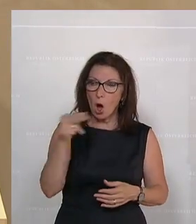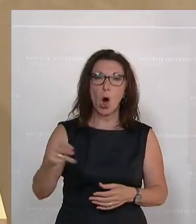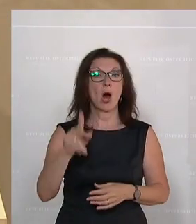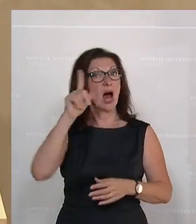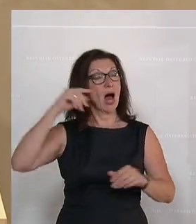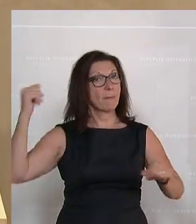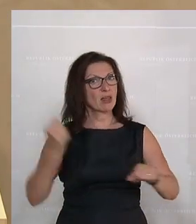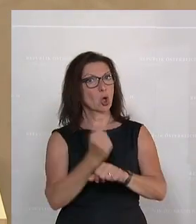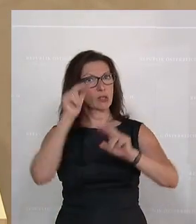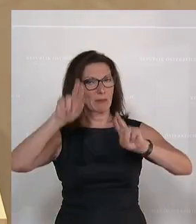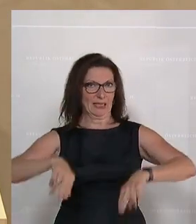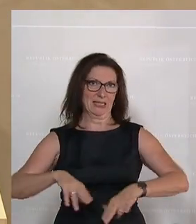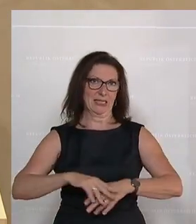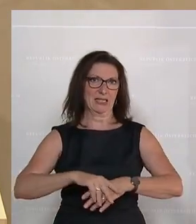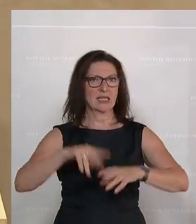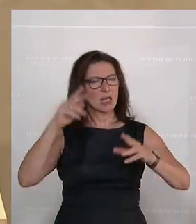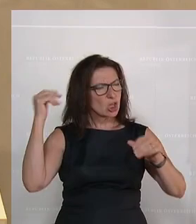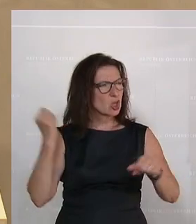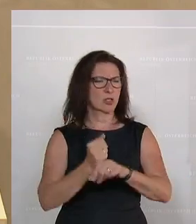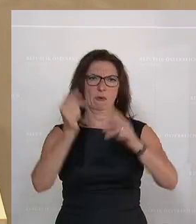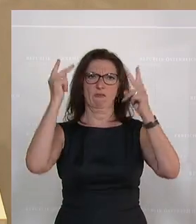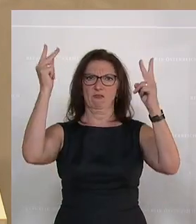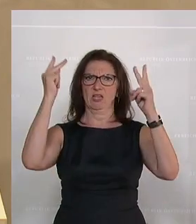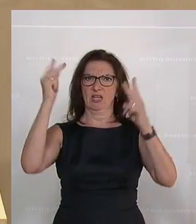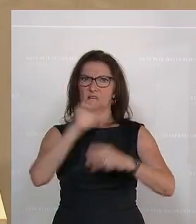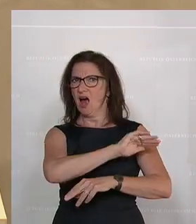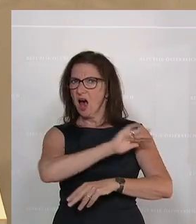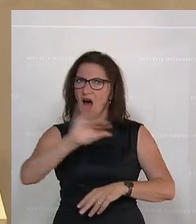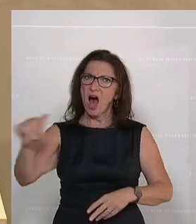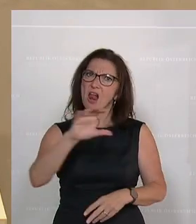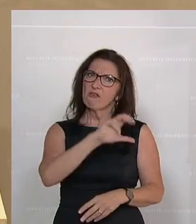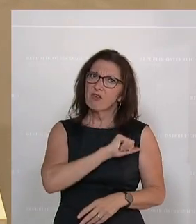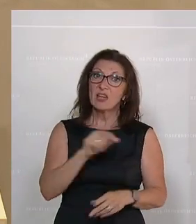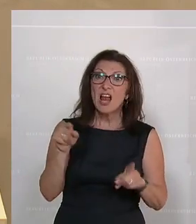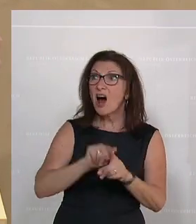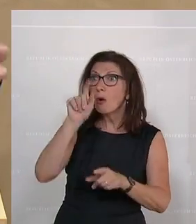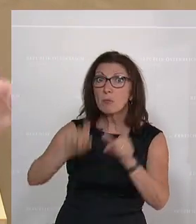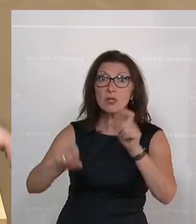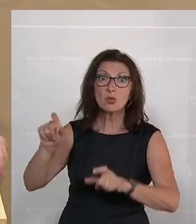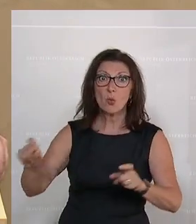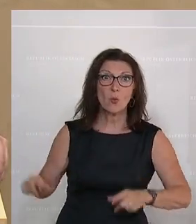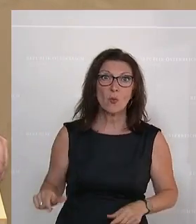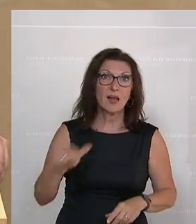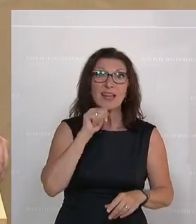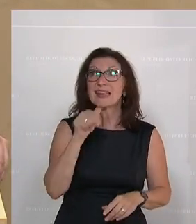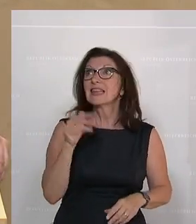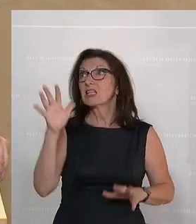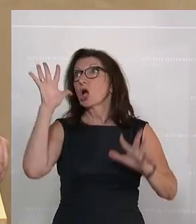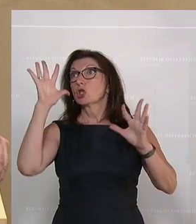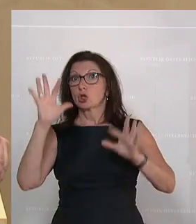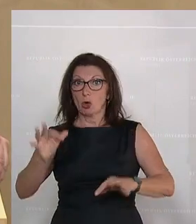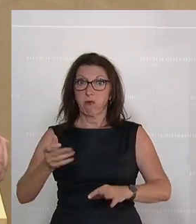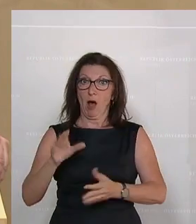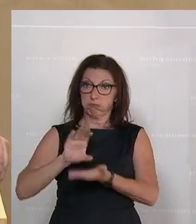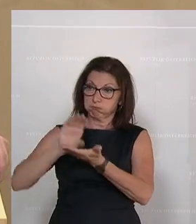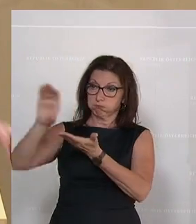trotzdem richtig es trotzdem wichtig wenn er alle nutzer denen was bringt die aus die nicht diese unmittelbar maßnahmen für den